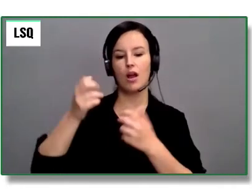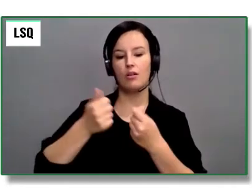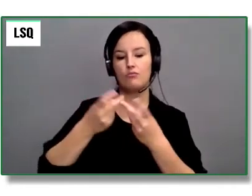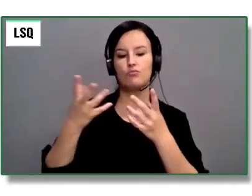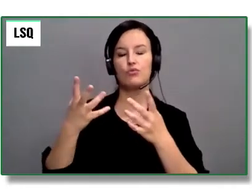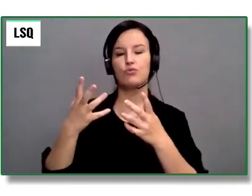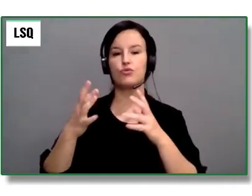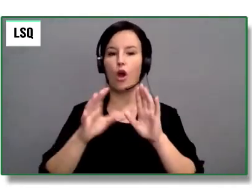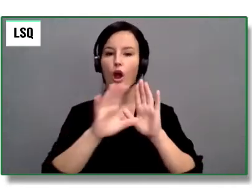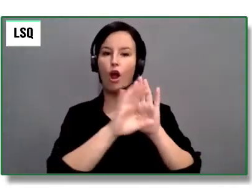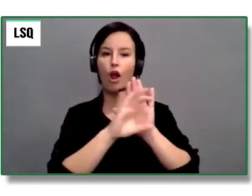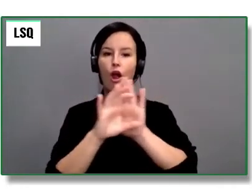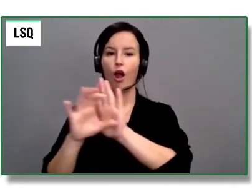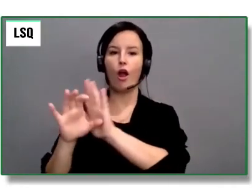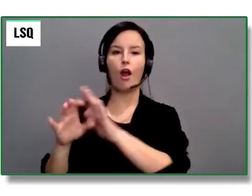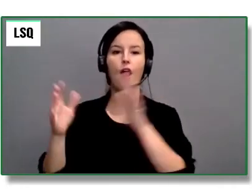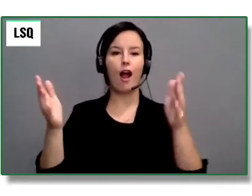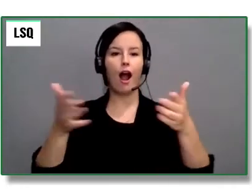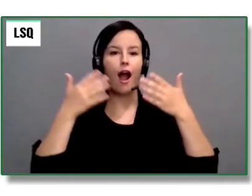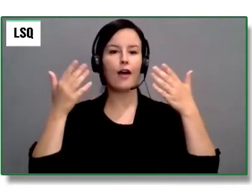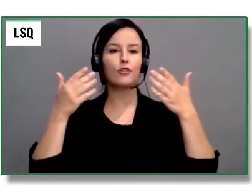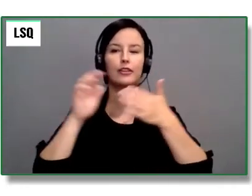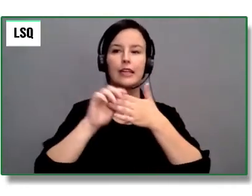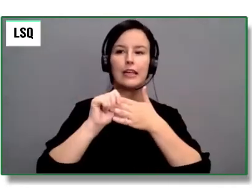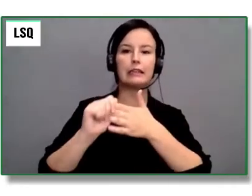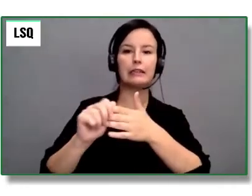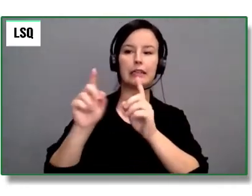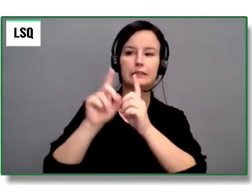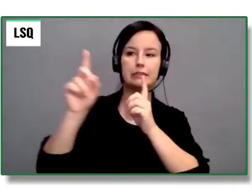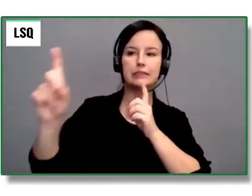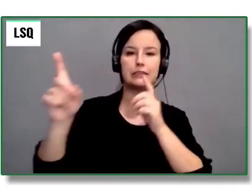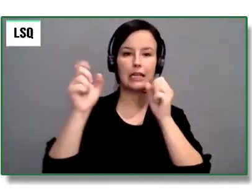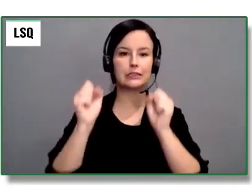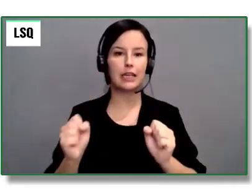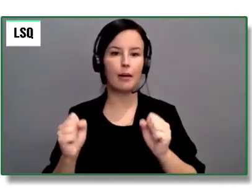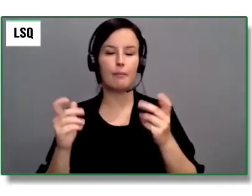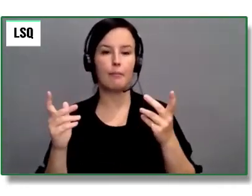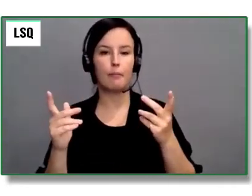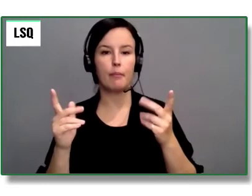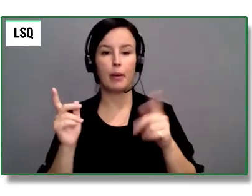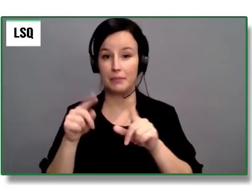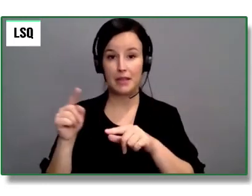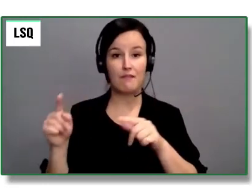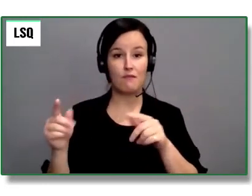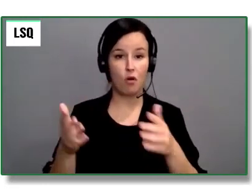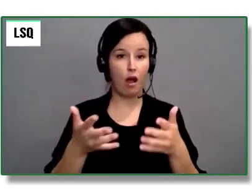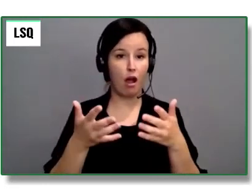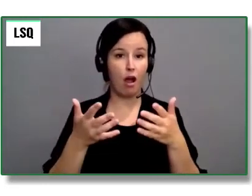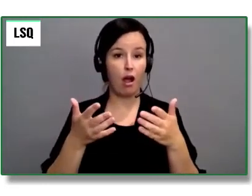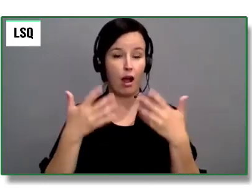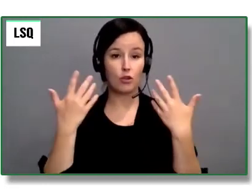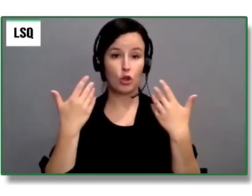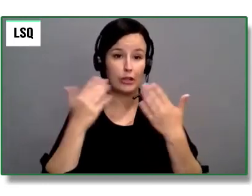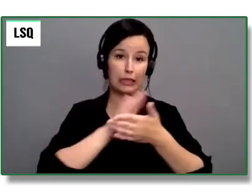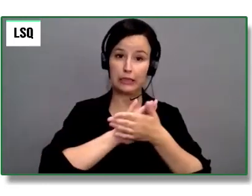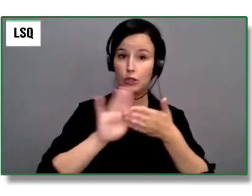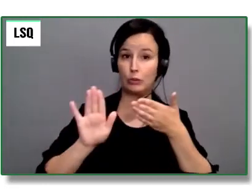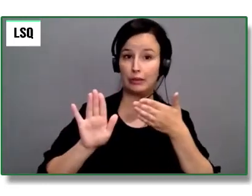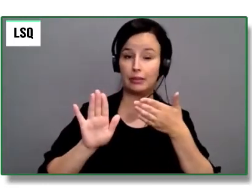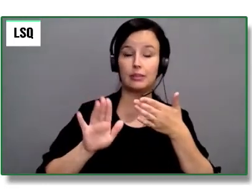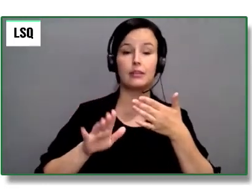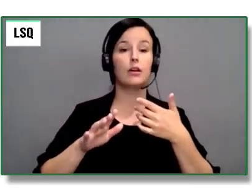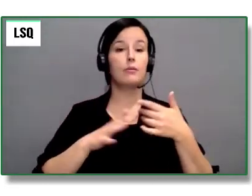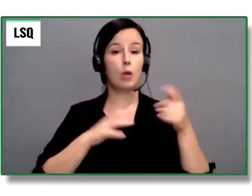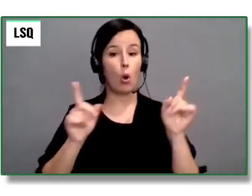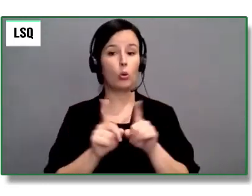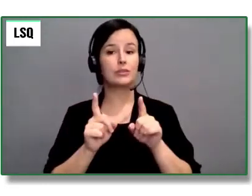des randonnées guidées à distance. Certaines randonnées sont gratuites et il y a des